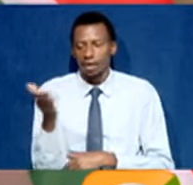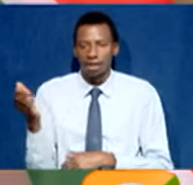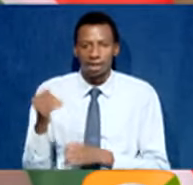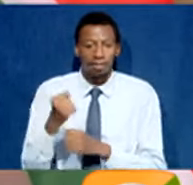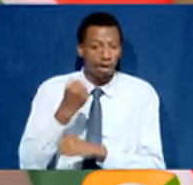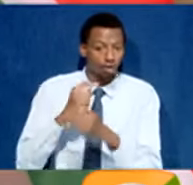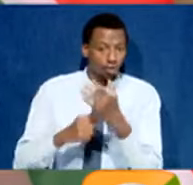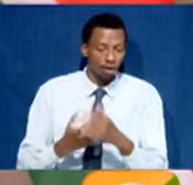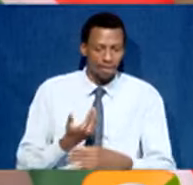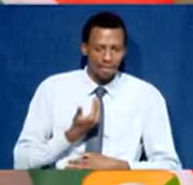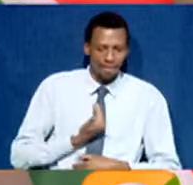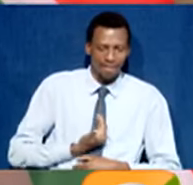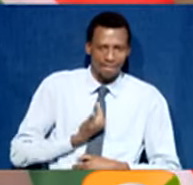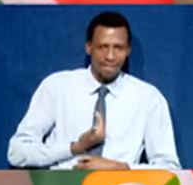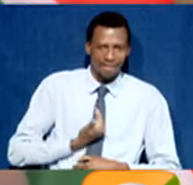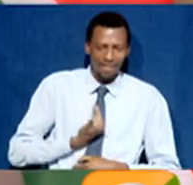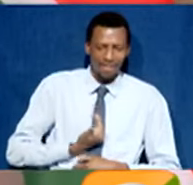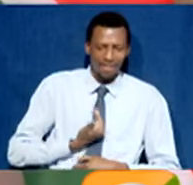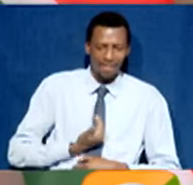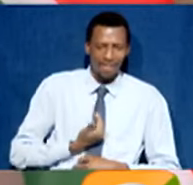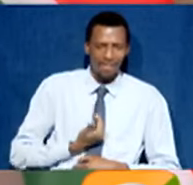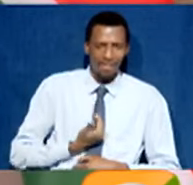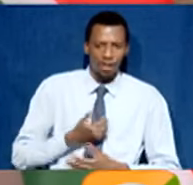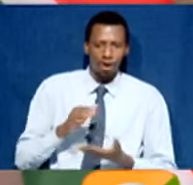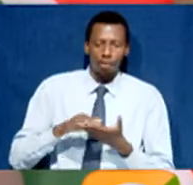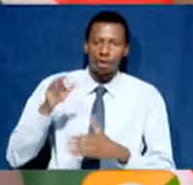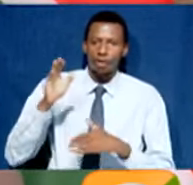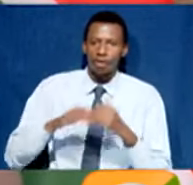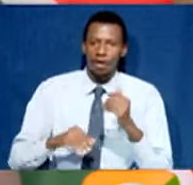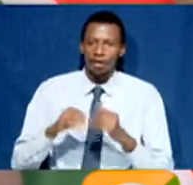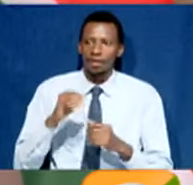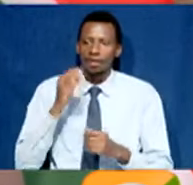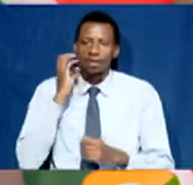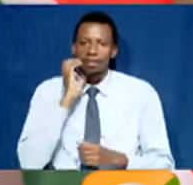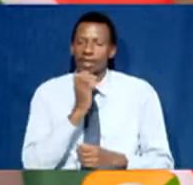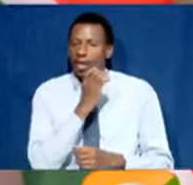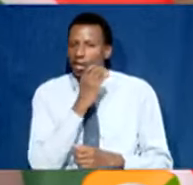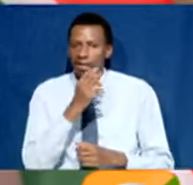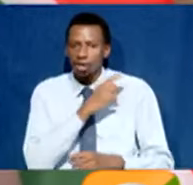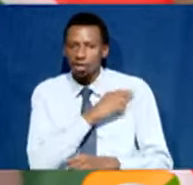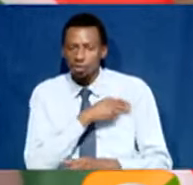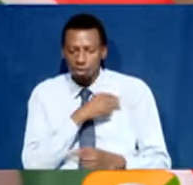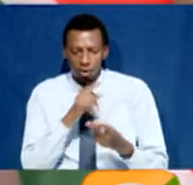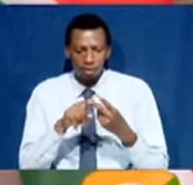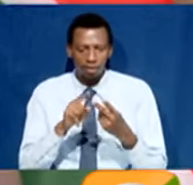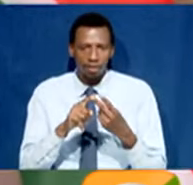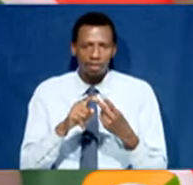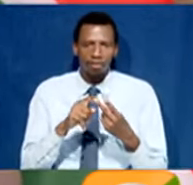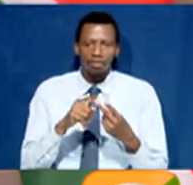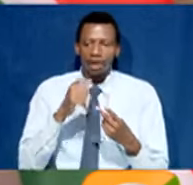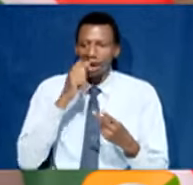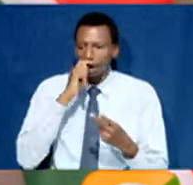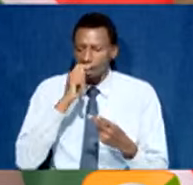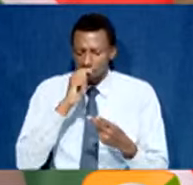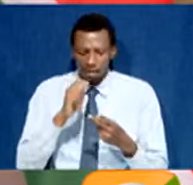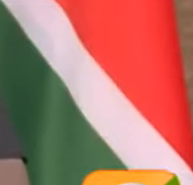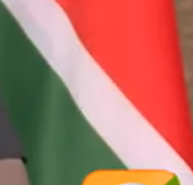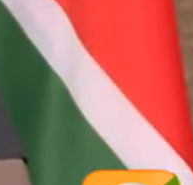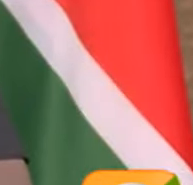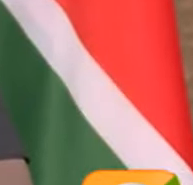ya upasuaji kuzidi Kenyatta, Aga Khan na hospitali zingine zote